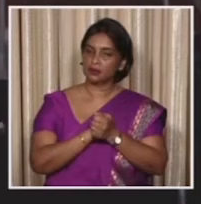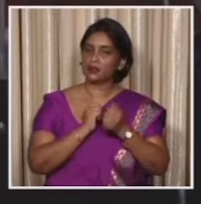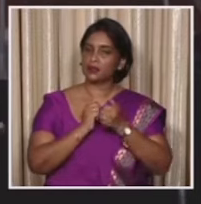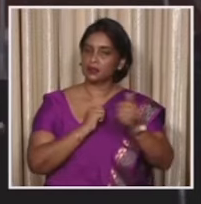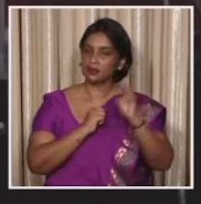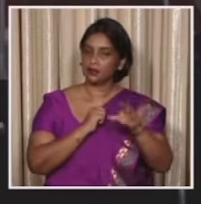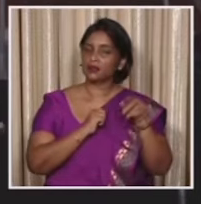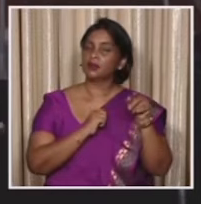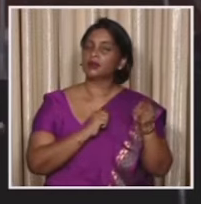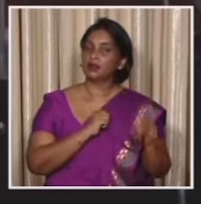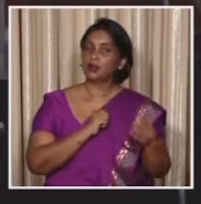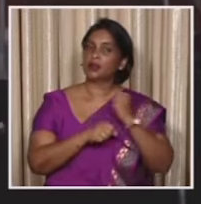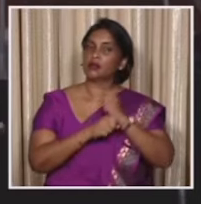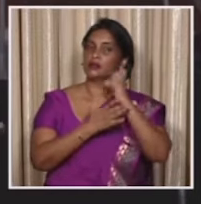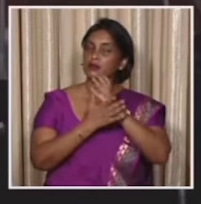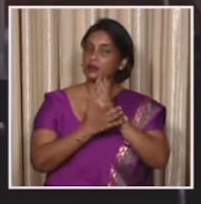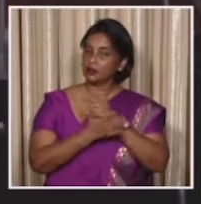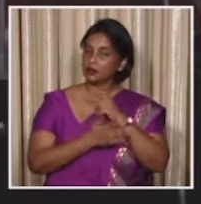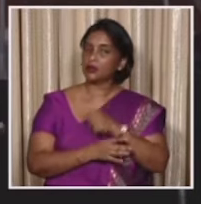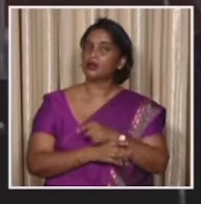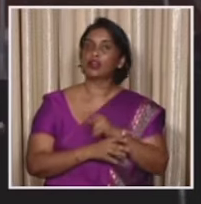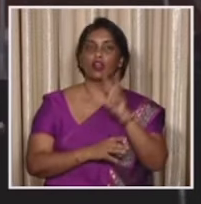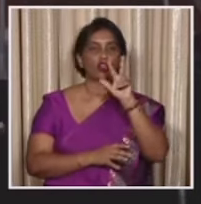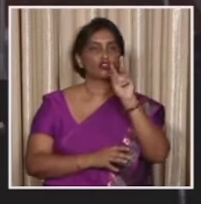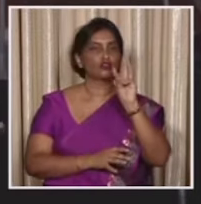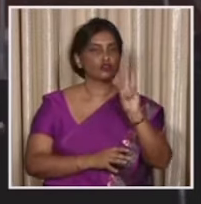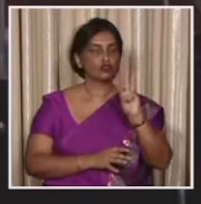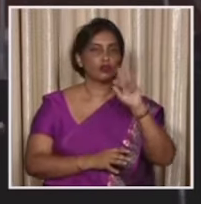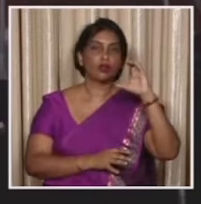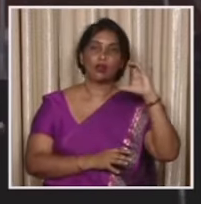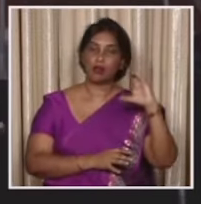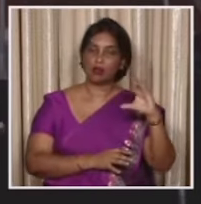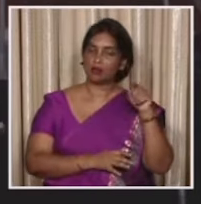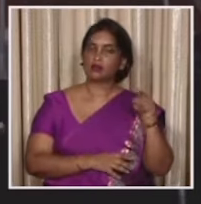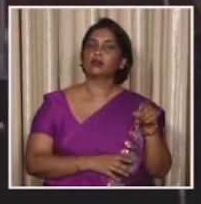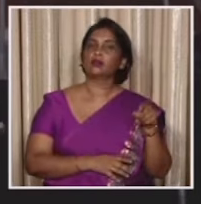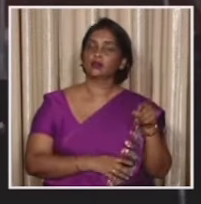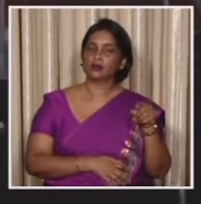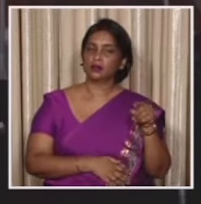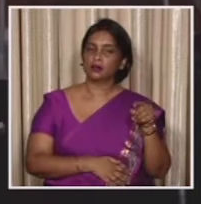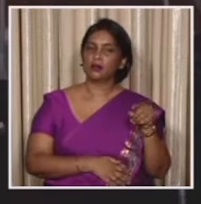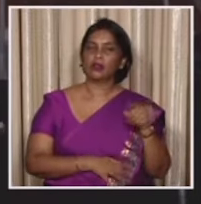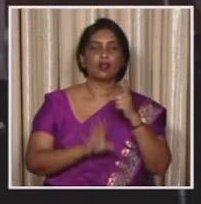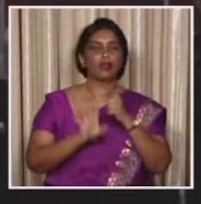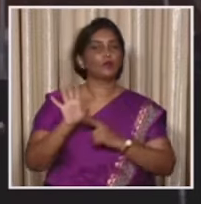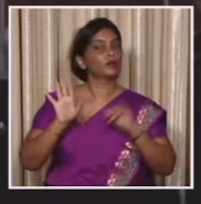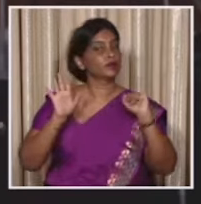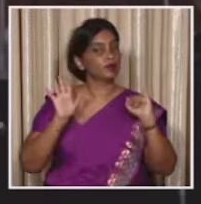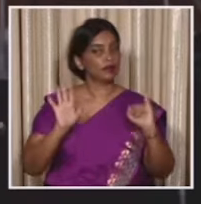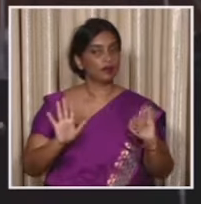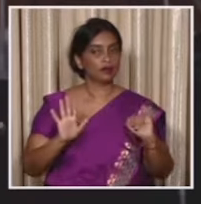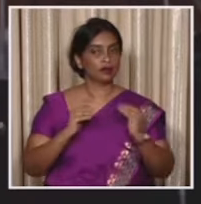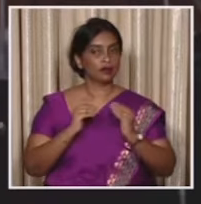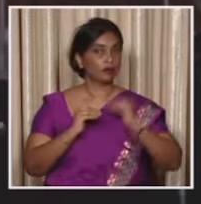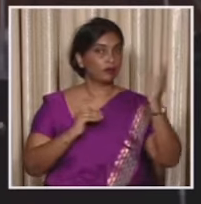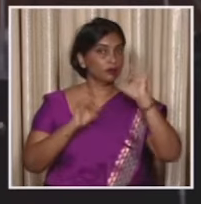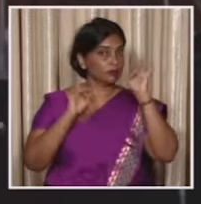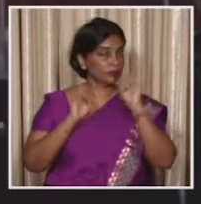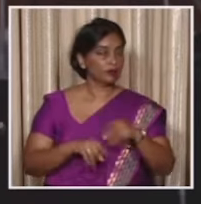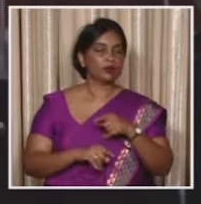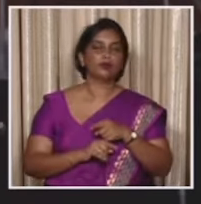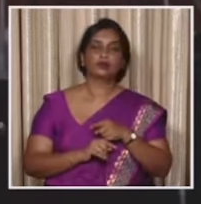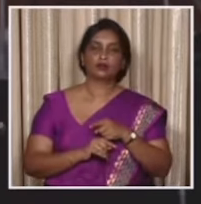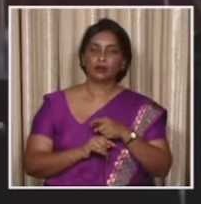ගෙනල්ලා. ආණ්ඩුක්‍රම ව්‍යවස්ථාවේ 83 ආවගන්තියේ වසර 6ක් ඉක්මවා කියන යෙදුම